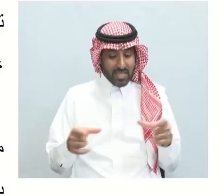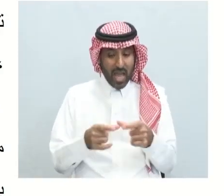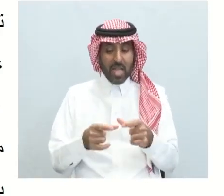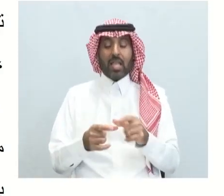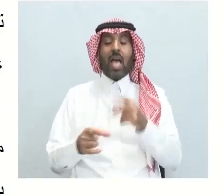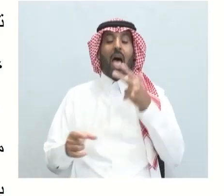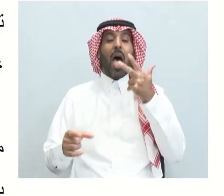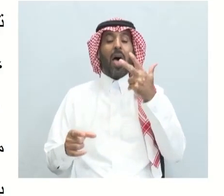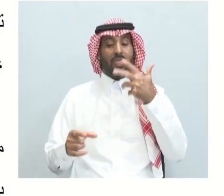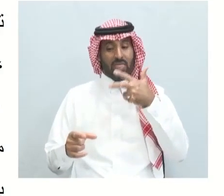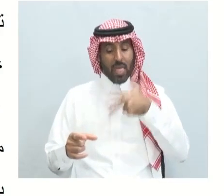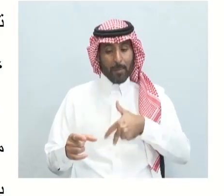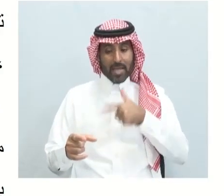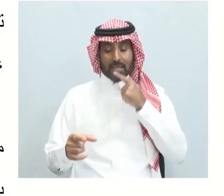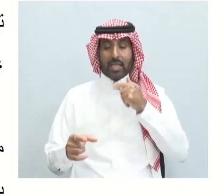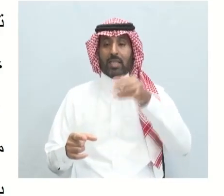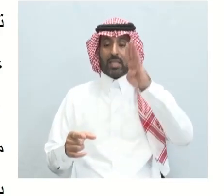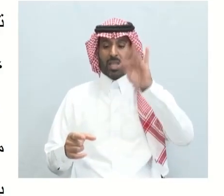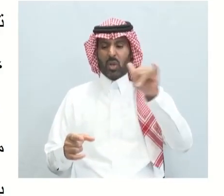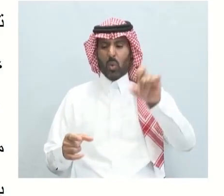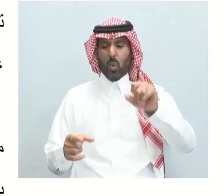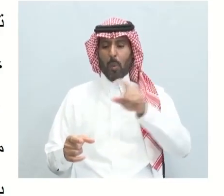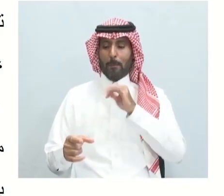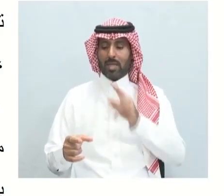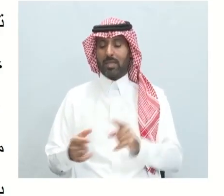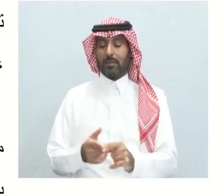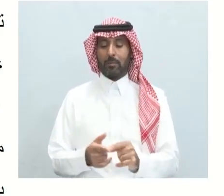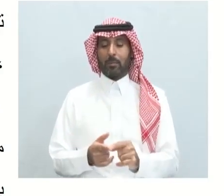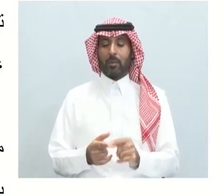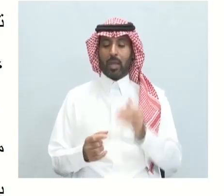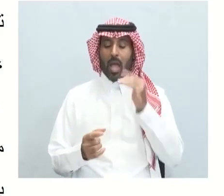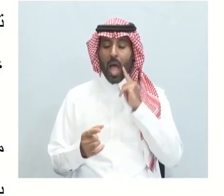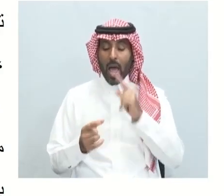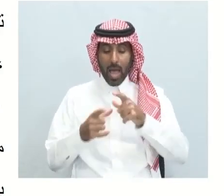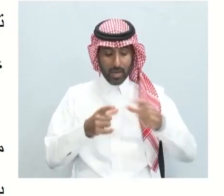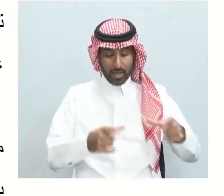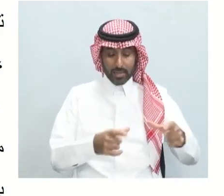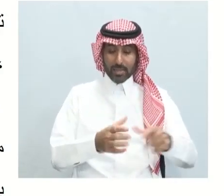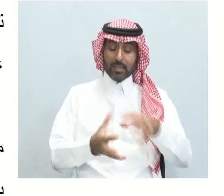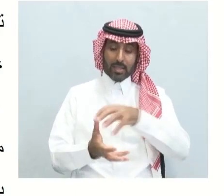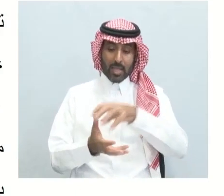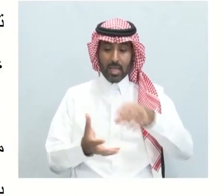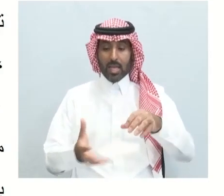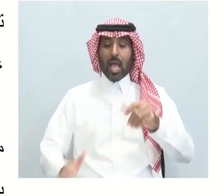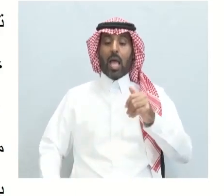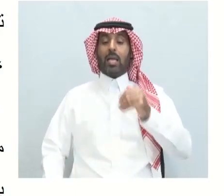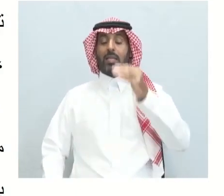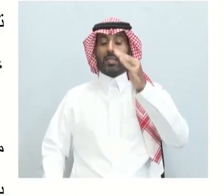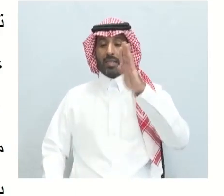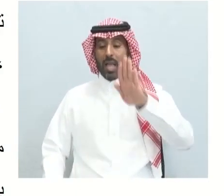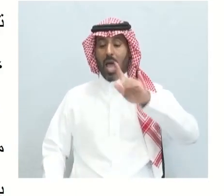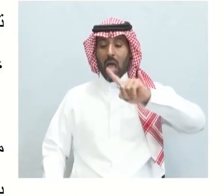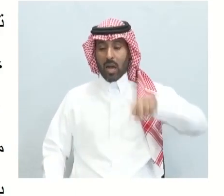كيل مت مربعا وتعد حره سرات عبيده في منطقه عسير